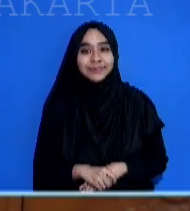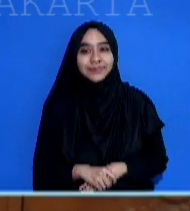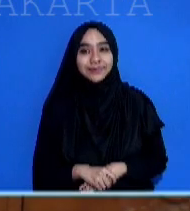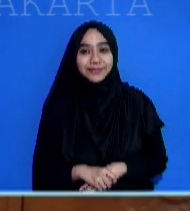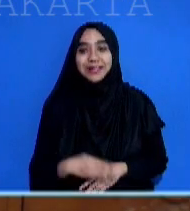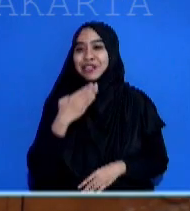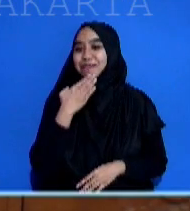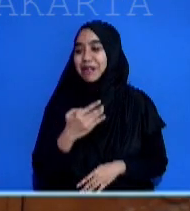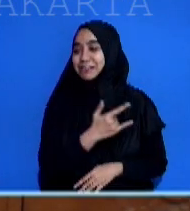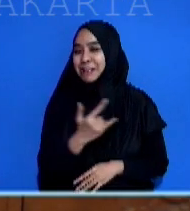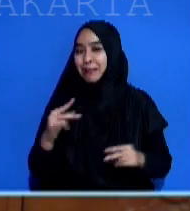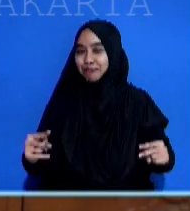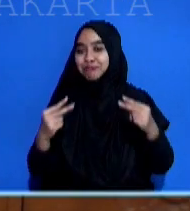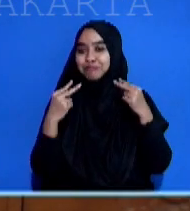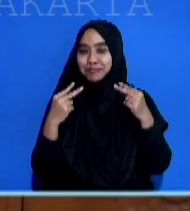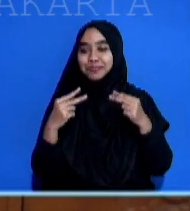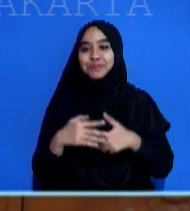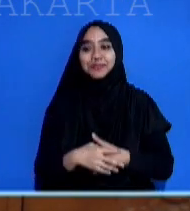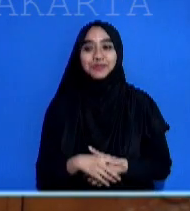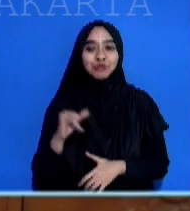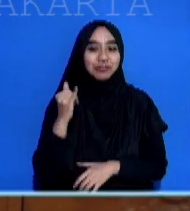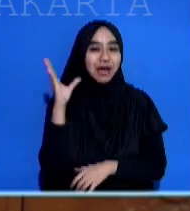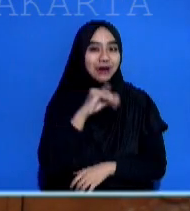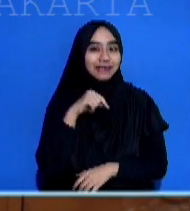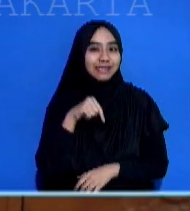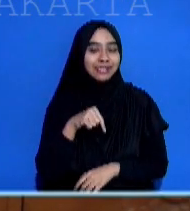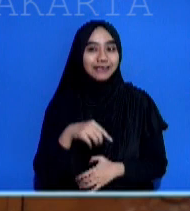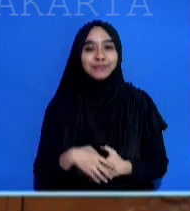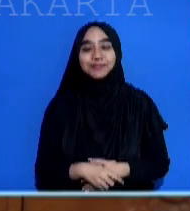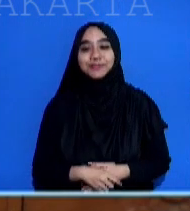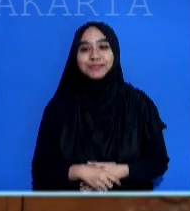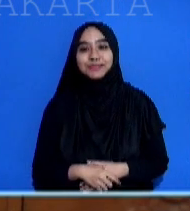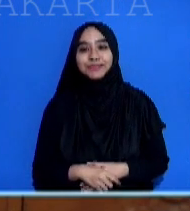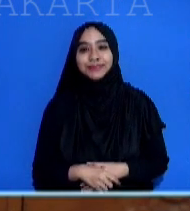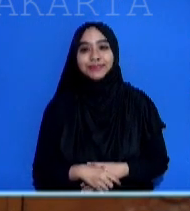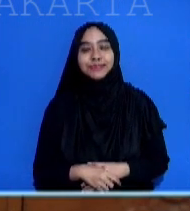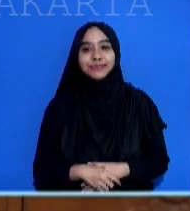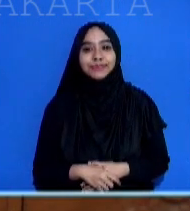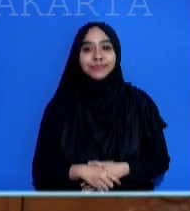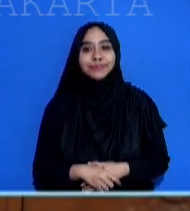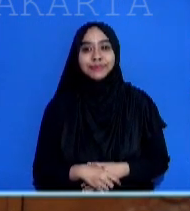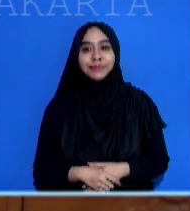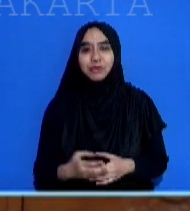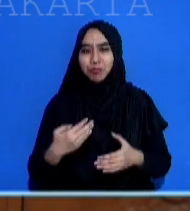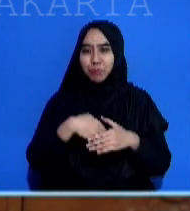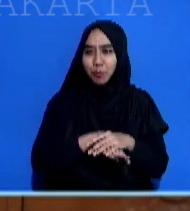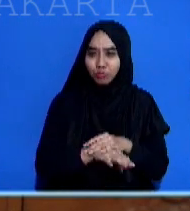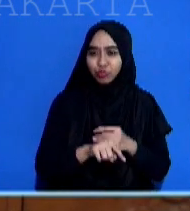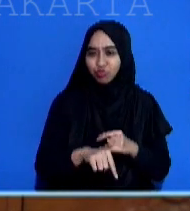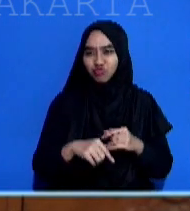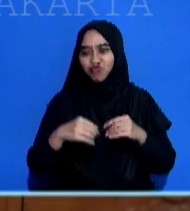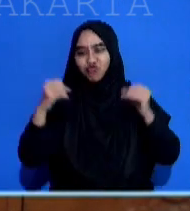Matur nuun para pir panjenengan tasih manunggalten pawartos Jawi y jaw